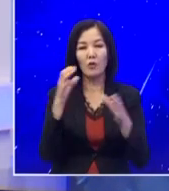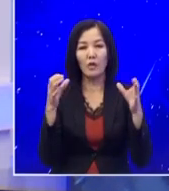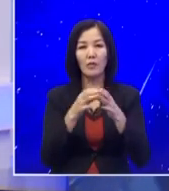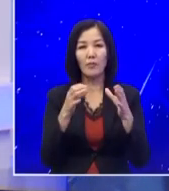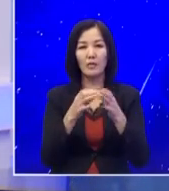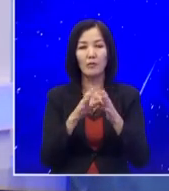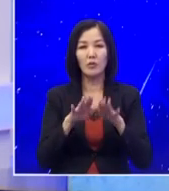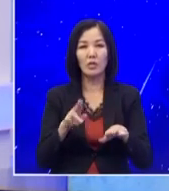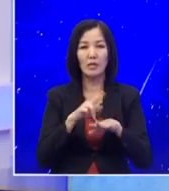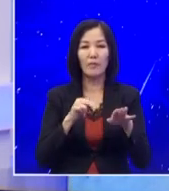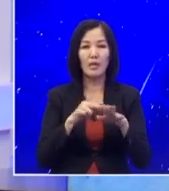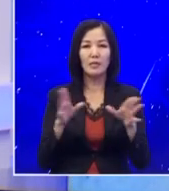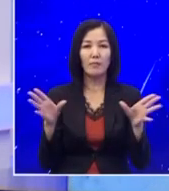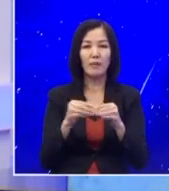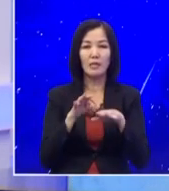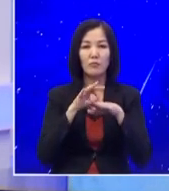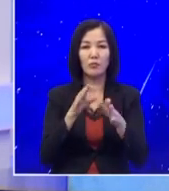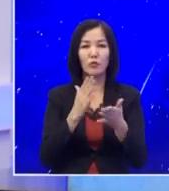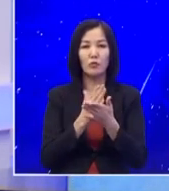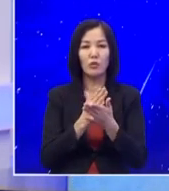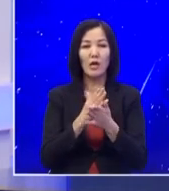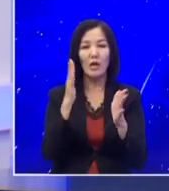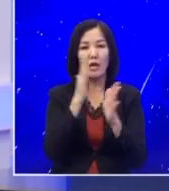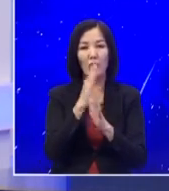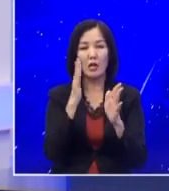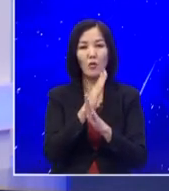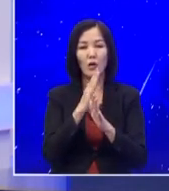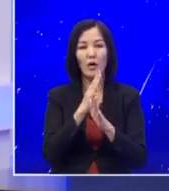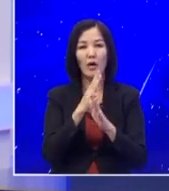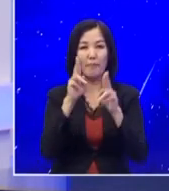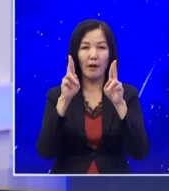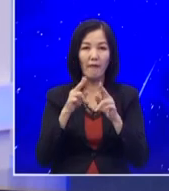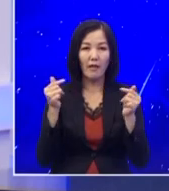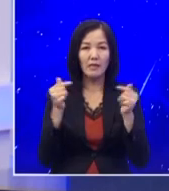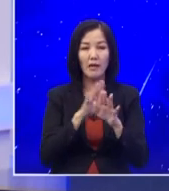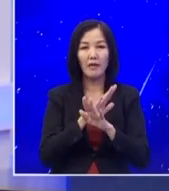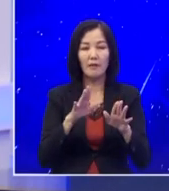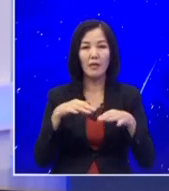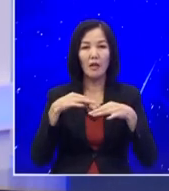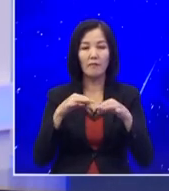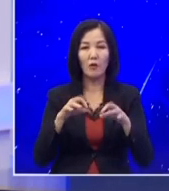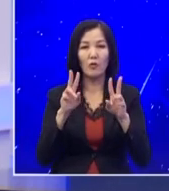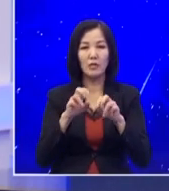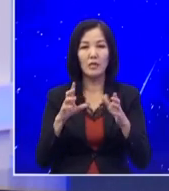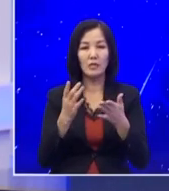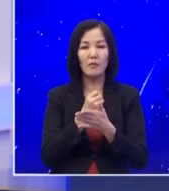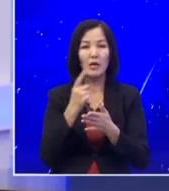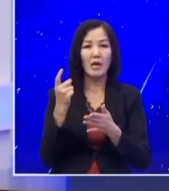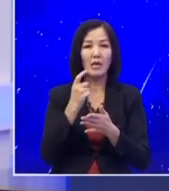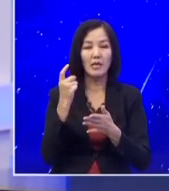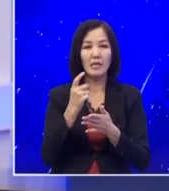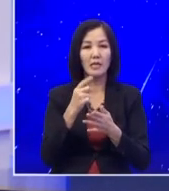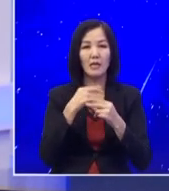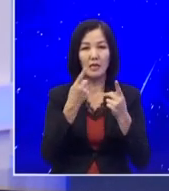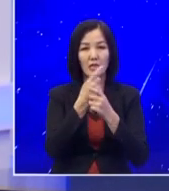мамандарымен жергілікті полиция қызметі бірлесіп жүргізуде. Олар экологиялық нормаға сай келмейтін автокөліктерді анықтап, иелеріне ескерту